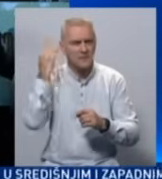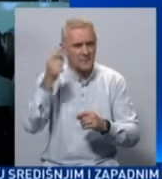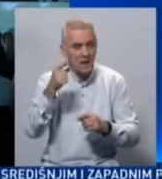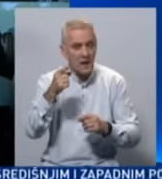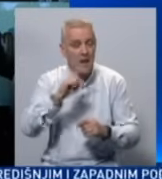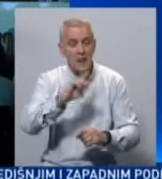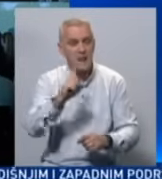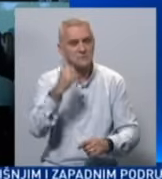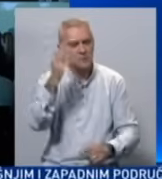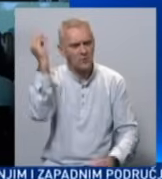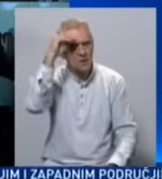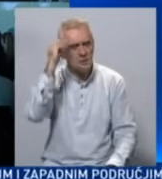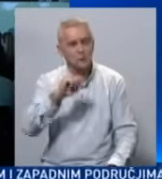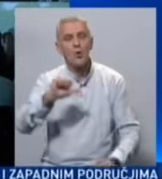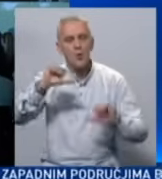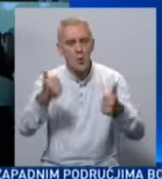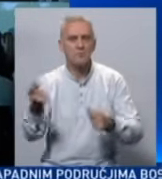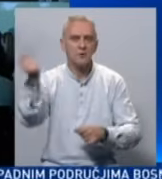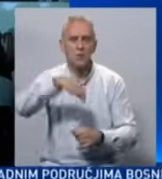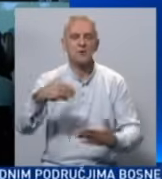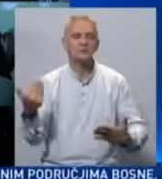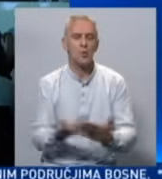nisu jedine, da opet dolaze nove.